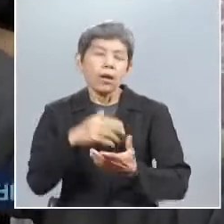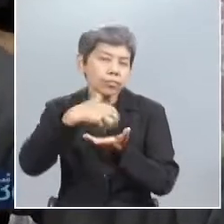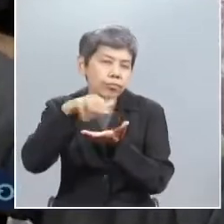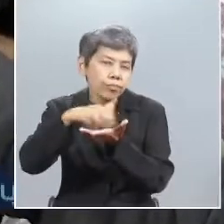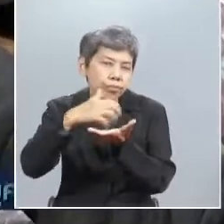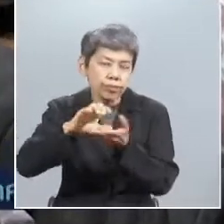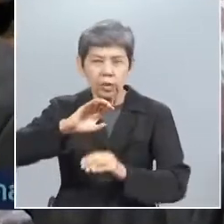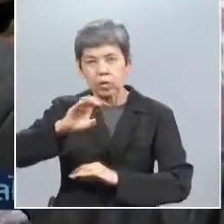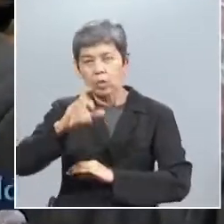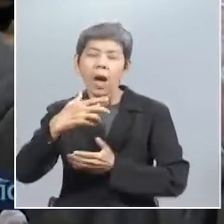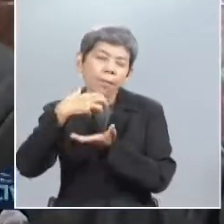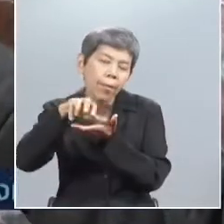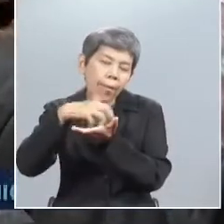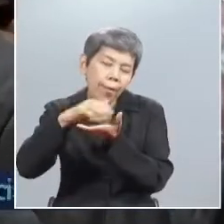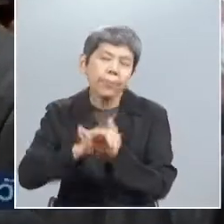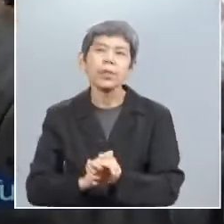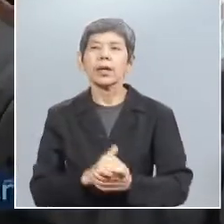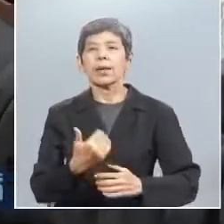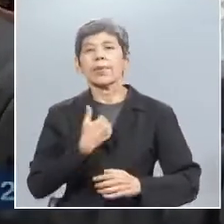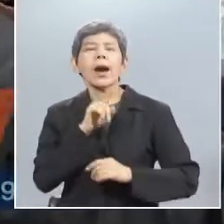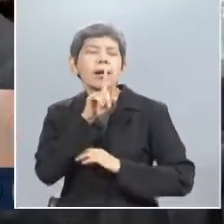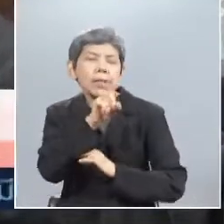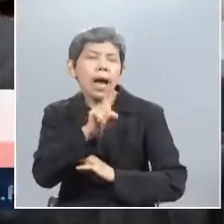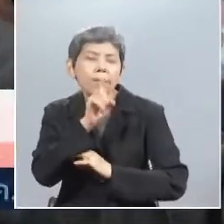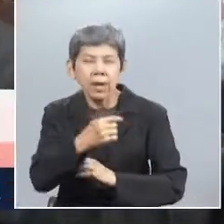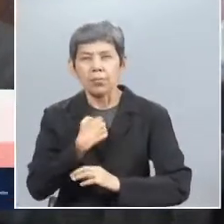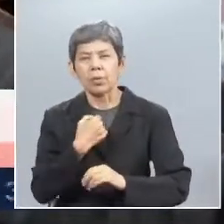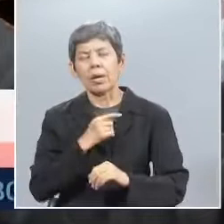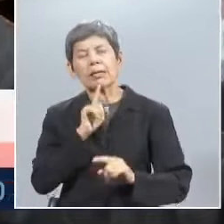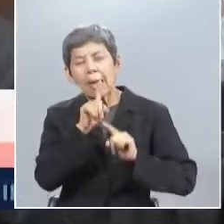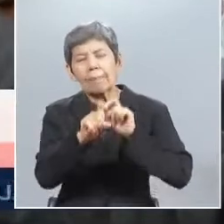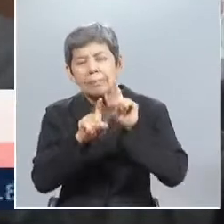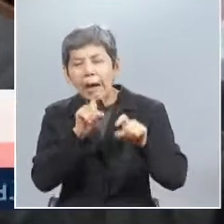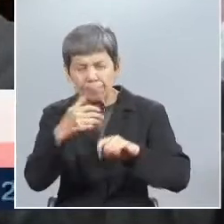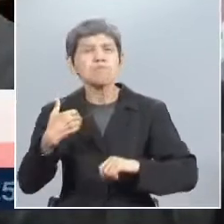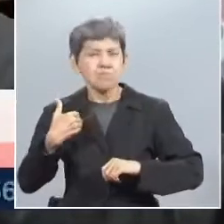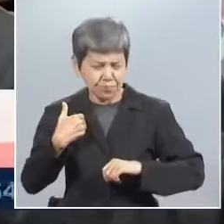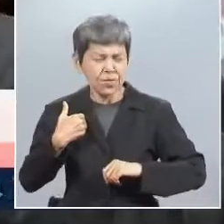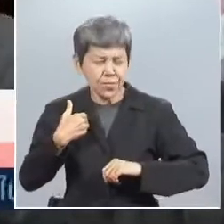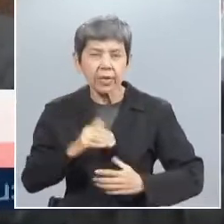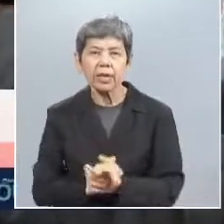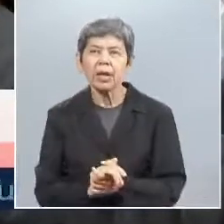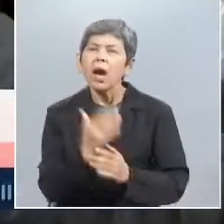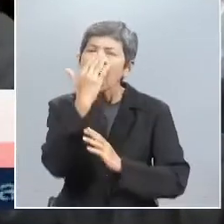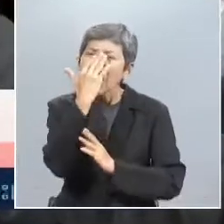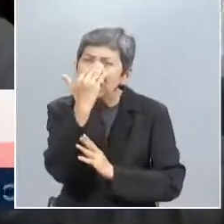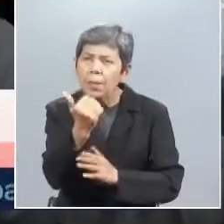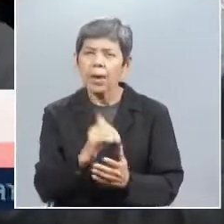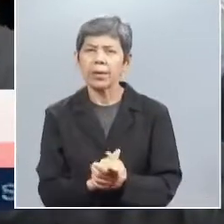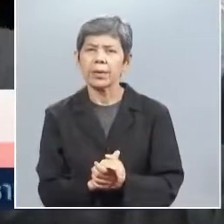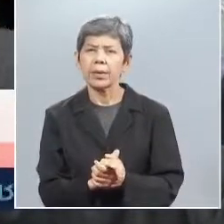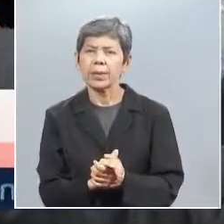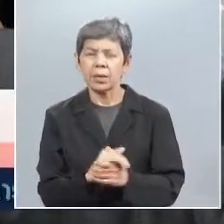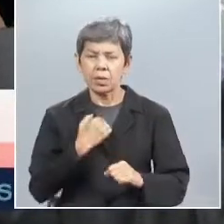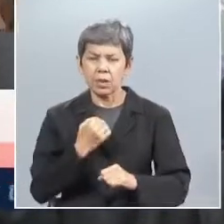สัมภาษณ์กับทางทีมข่าวของเราครับโดยตอบคำถามที่ดูเหมือนจะถามกันมากที่สุดในตอนนี้นะครับก็คือทำไมไม่